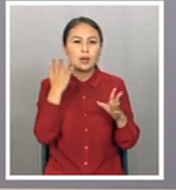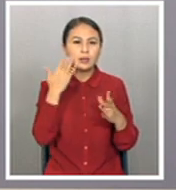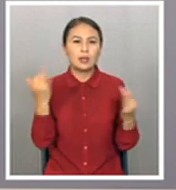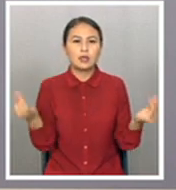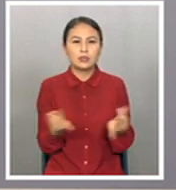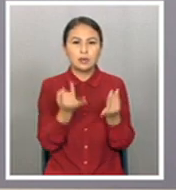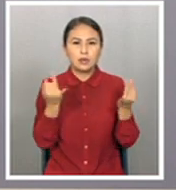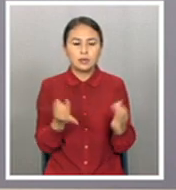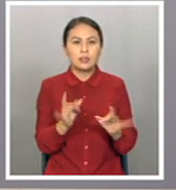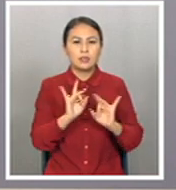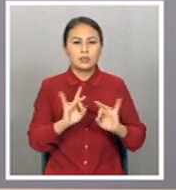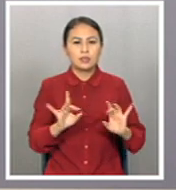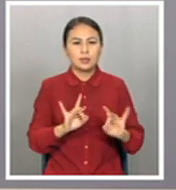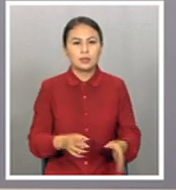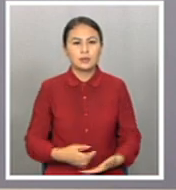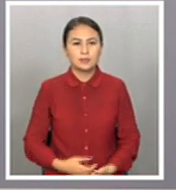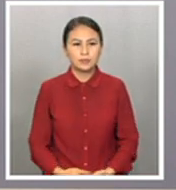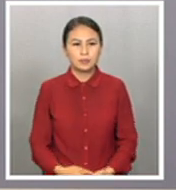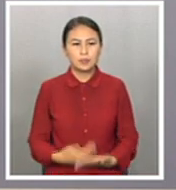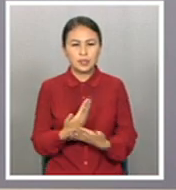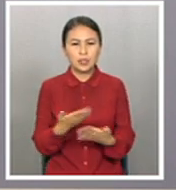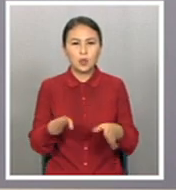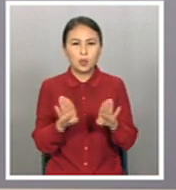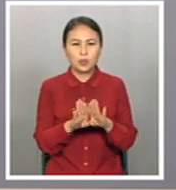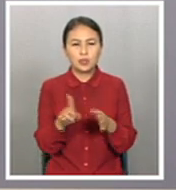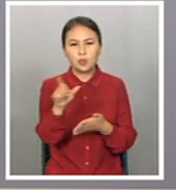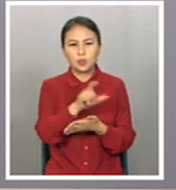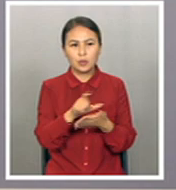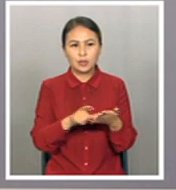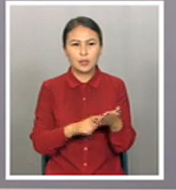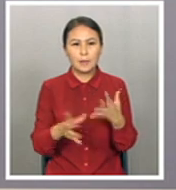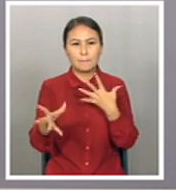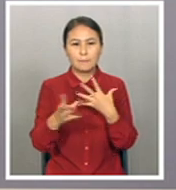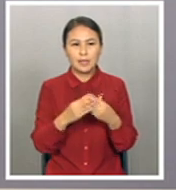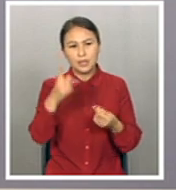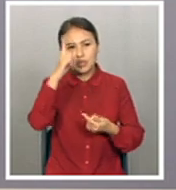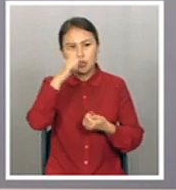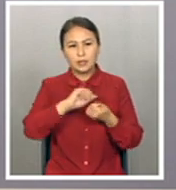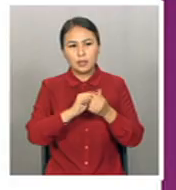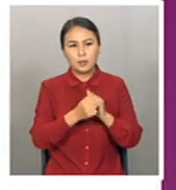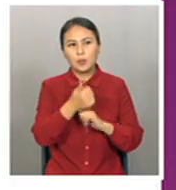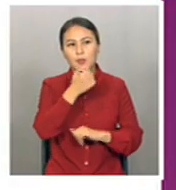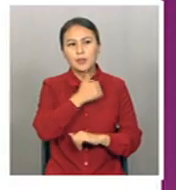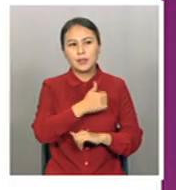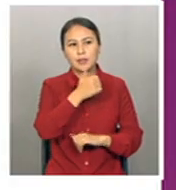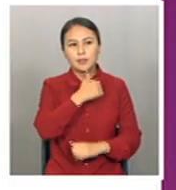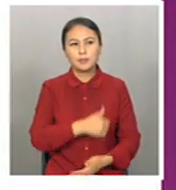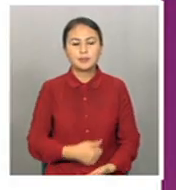толқытса шығады. Міне осы өлеңді бірге жаттап көрейік.